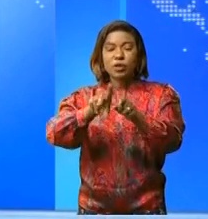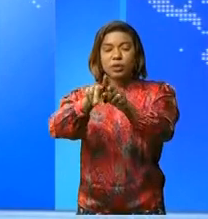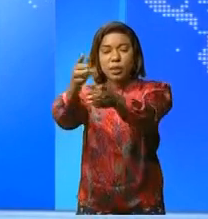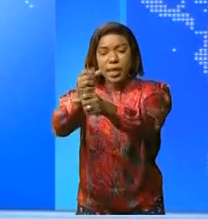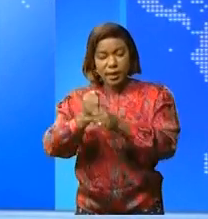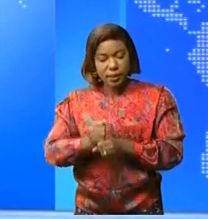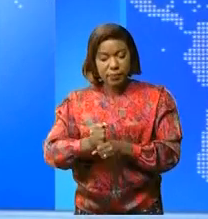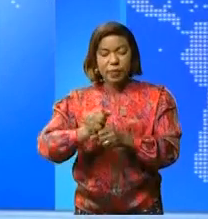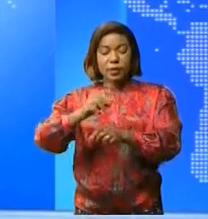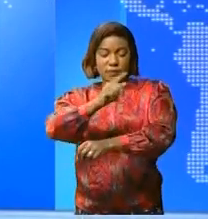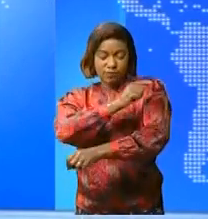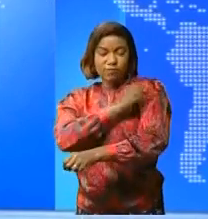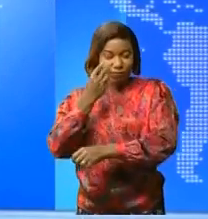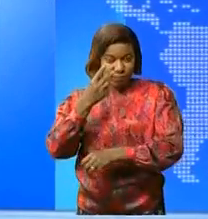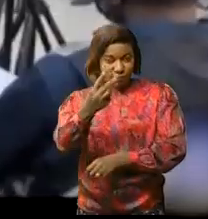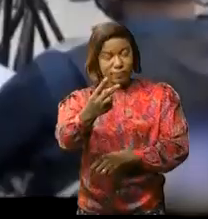arrivés au pays.